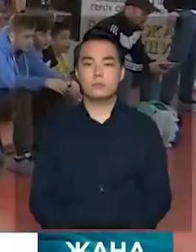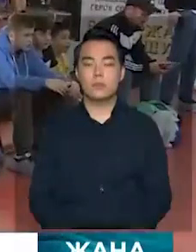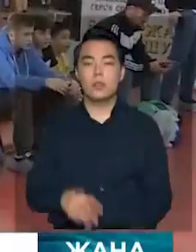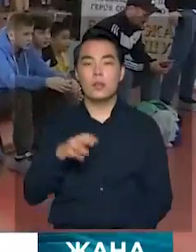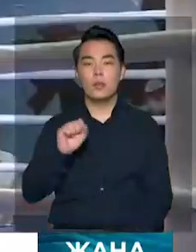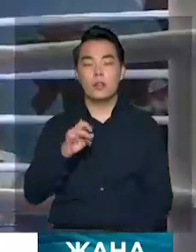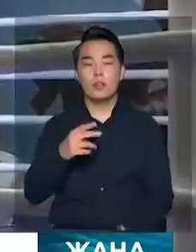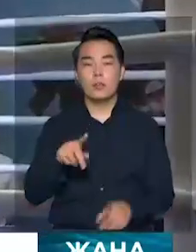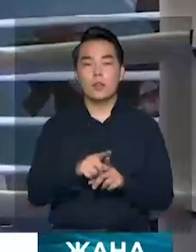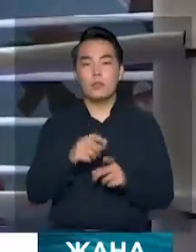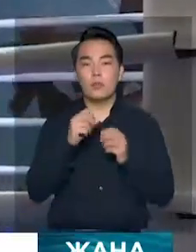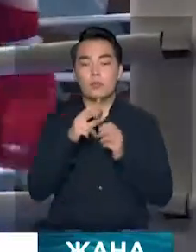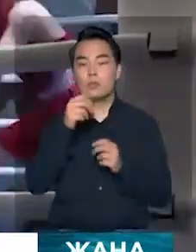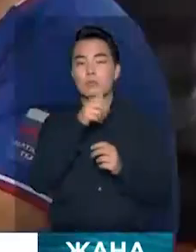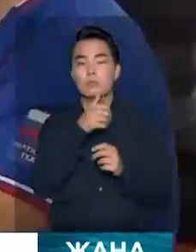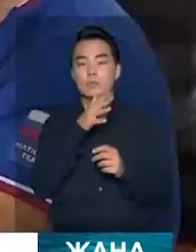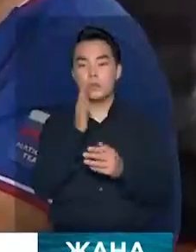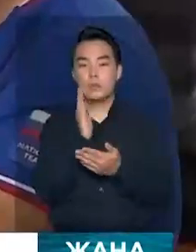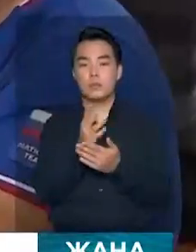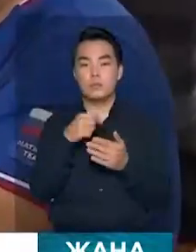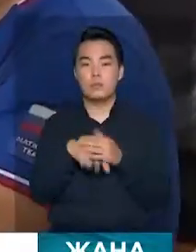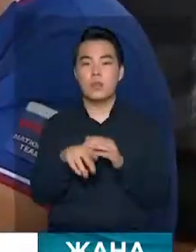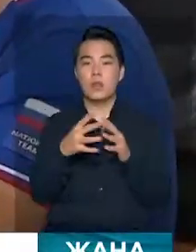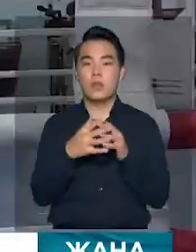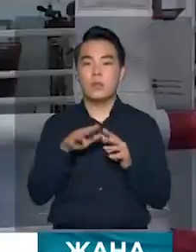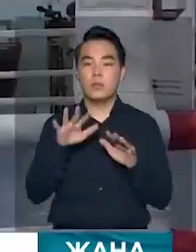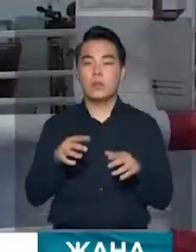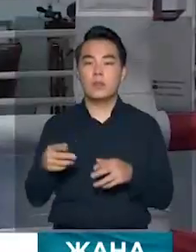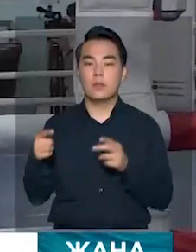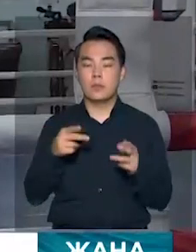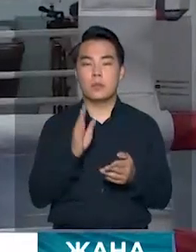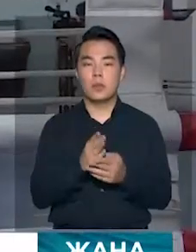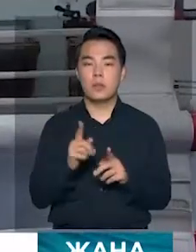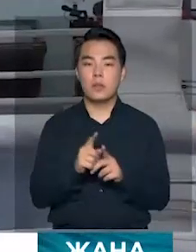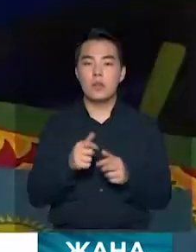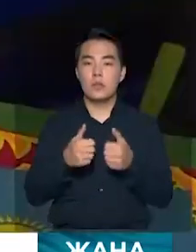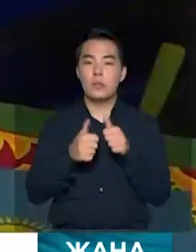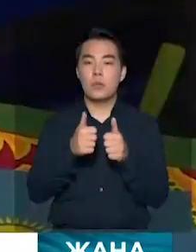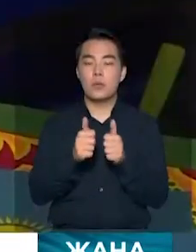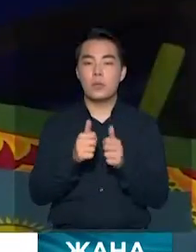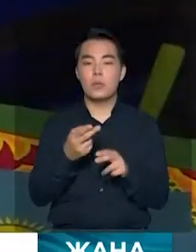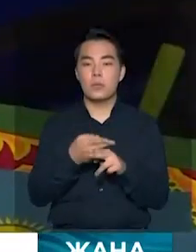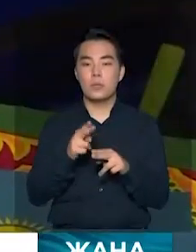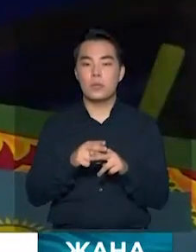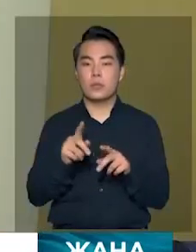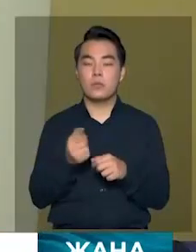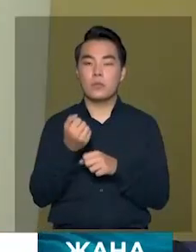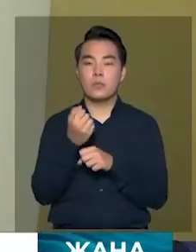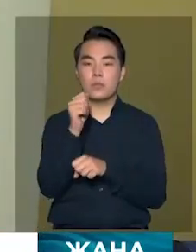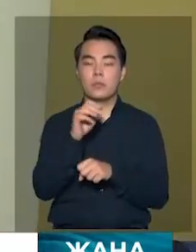Жақсылық Нұржаулы 12 жаста. Жамбыл облысы Жаңаталап ауылынан келген. Ауылдағы спорт үйірмесінде бокспен шұғылданатын ол турнир жеңімпаз